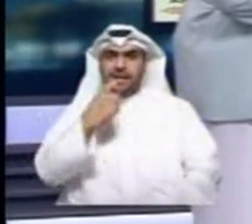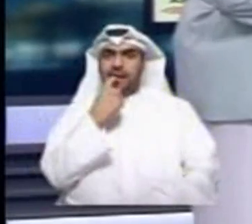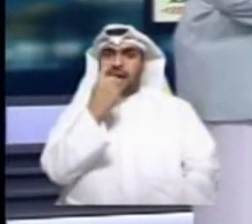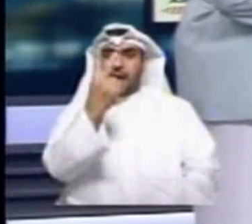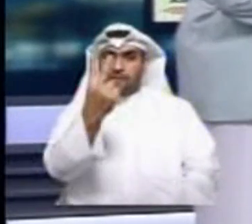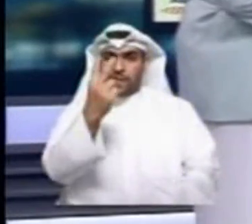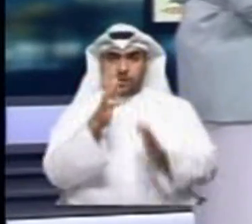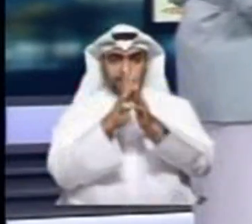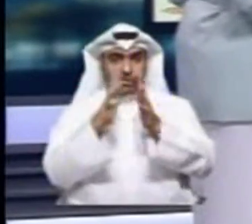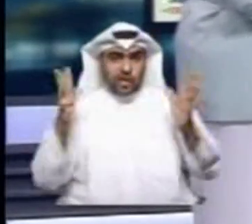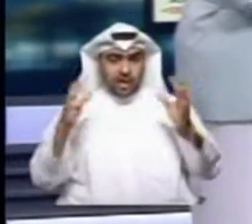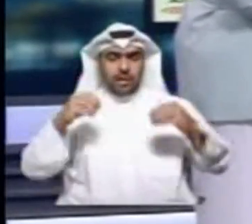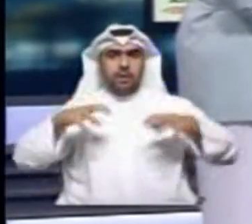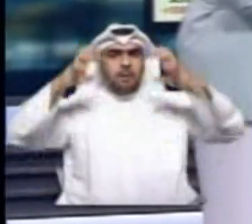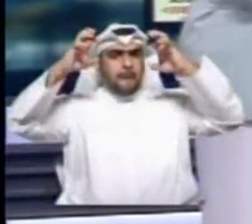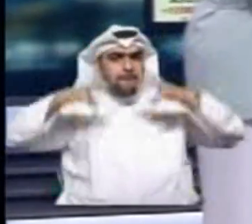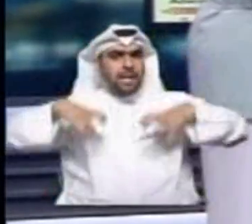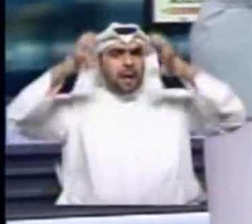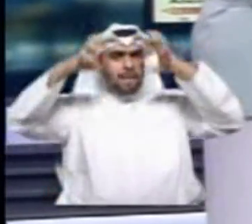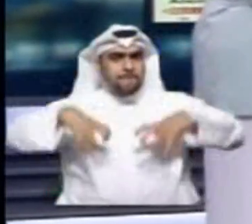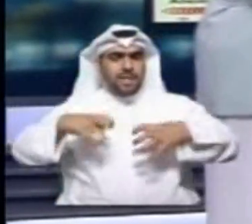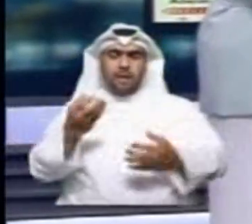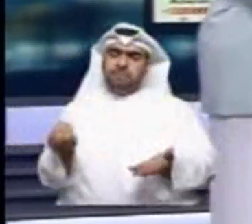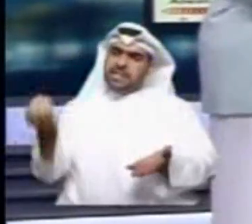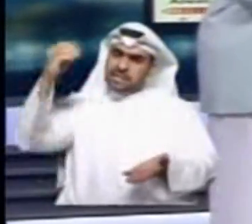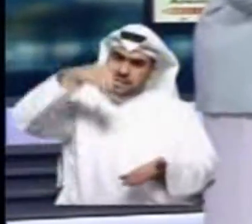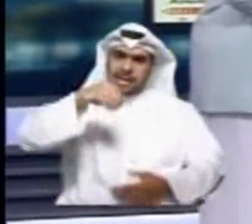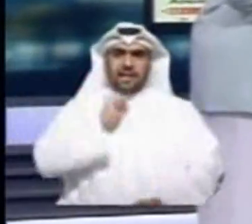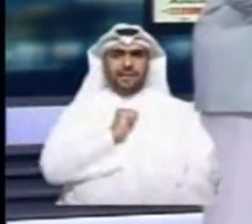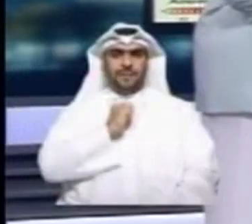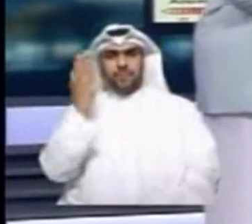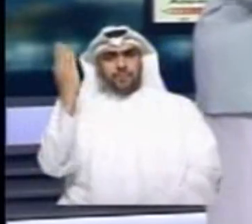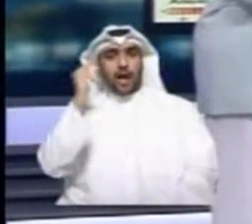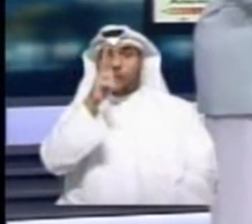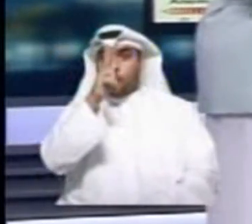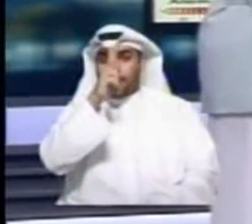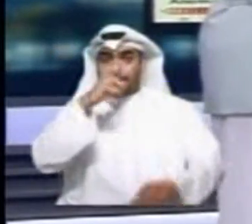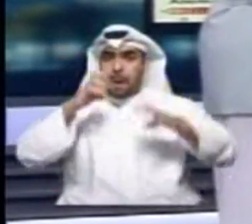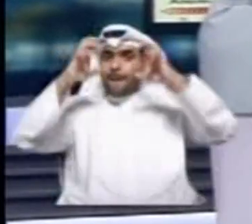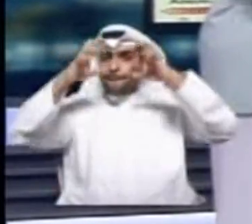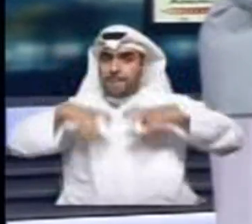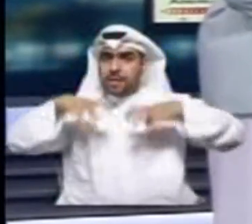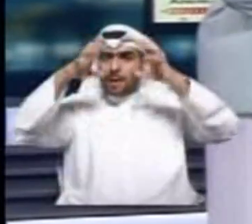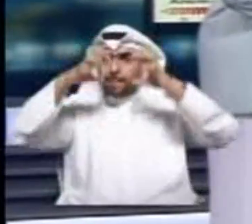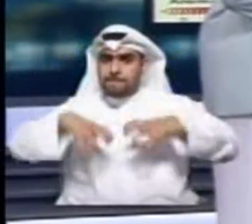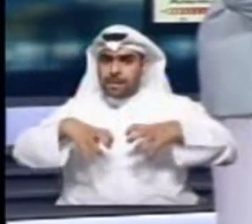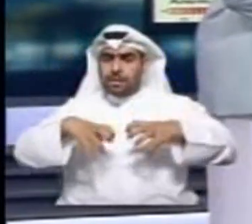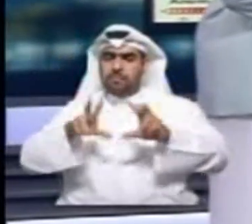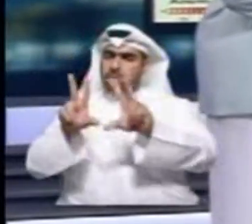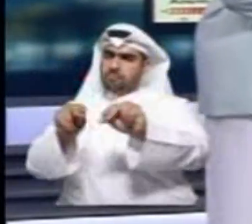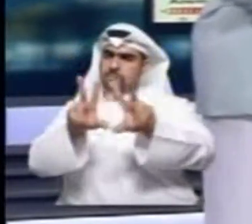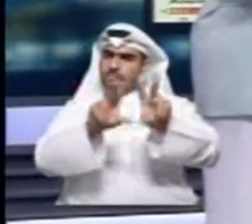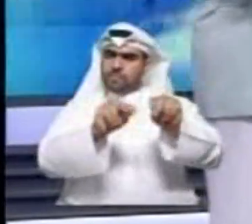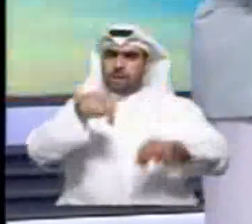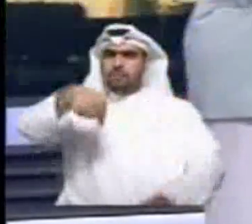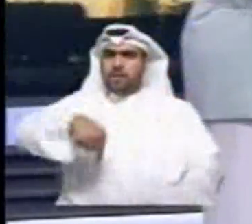نفس الشيء عندنا ارتفاع بالنسبه ل يعني مقارنه المعدل في الاعوام السابقه، فحتى كميات الامطار فيها اعلى من المعدل. اعلى من. نعم. المعدل.